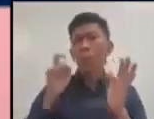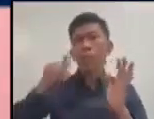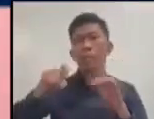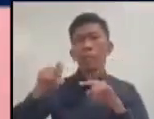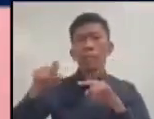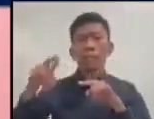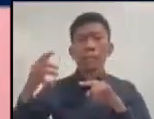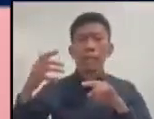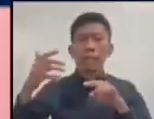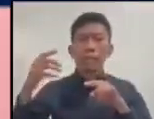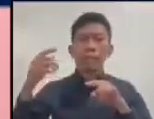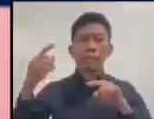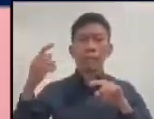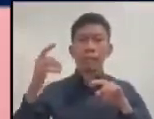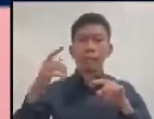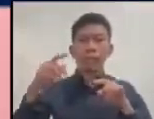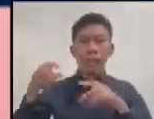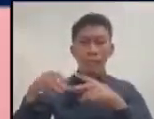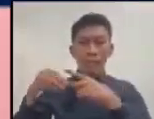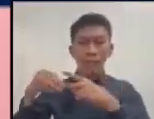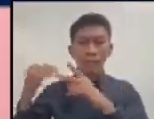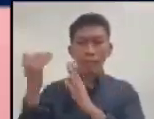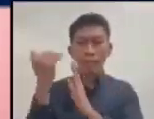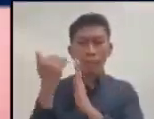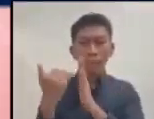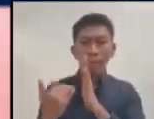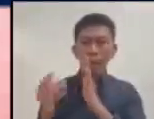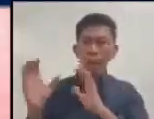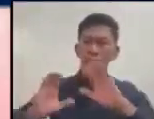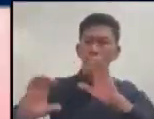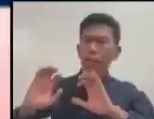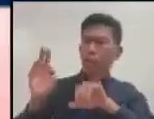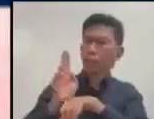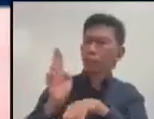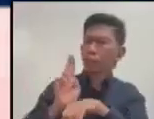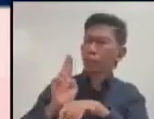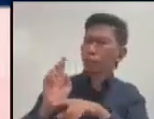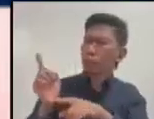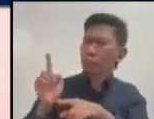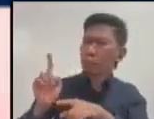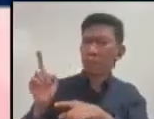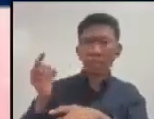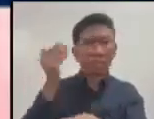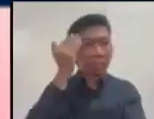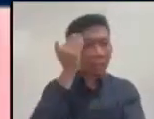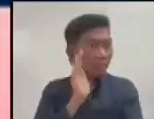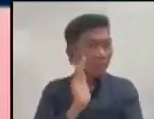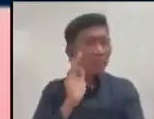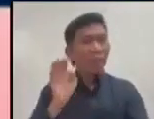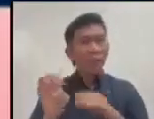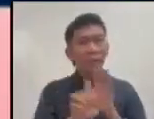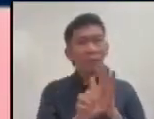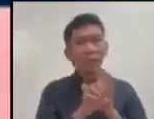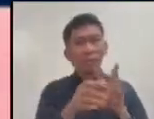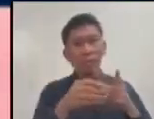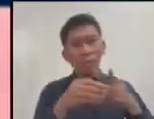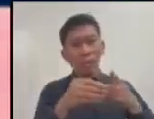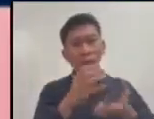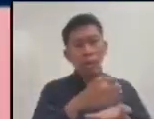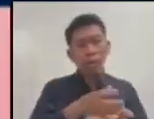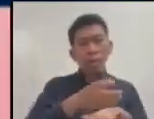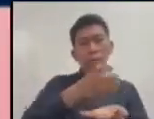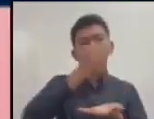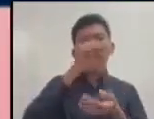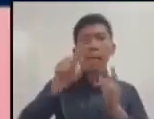Hindi lang po ito dun sa mga sisidlan na yung mga pinaginagamit natin, yung mga inilalagay ginagamit natin sa